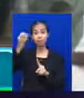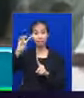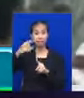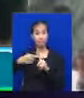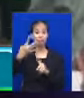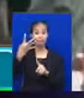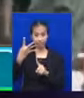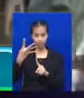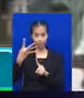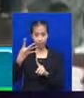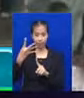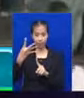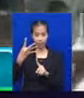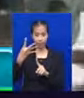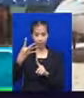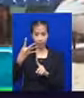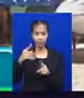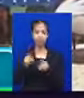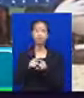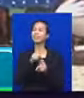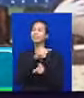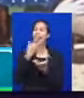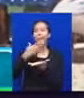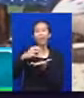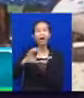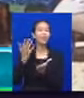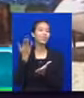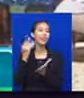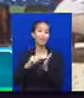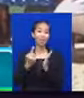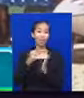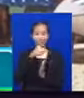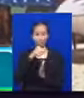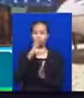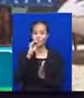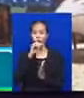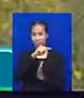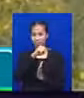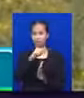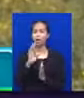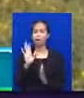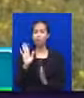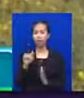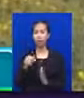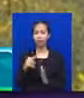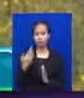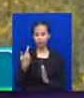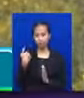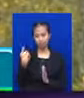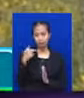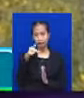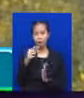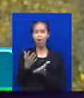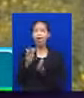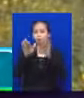ก็อย่างที่คุณจินตนาได้เล่าให้ฟังไปแล้วนะครับก ็ สามารถนำค่าใช้จ่ายไปล